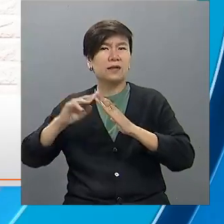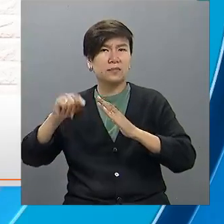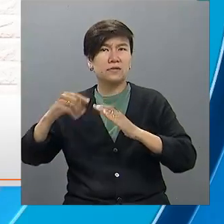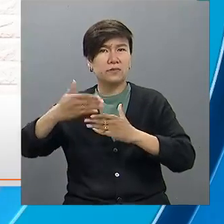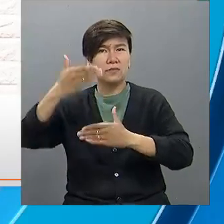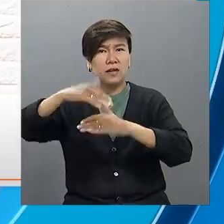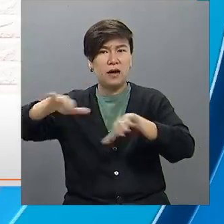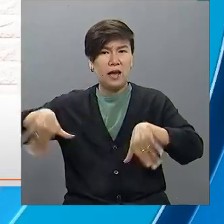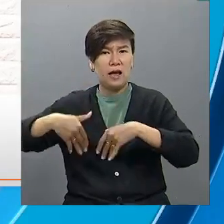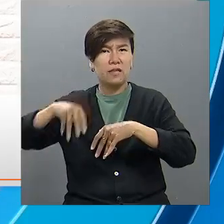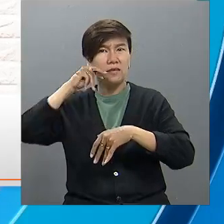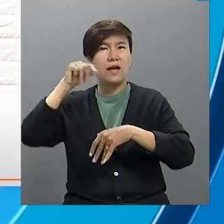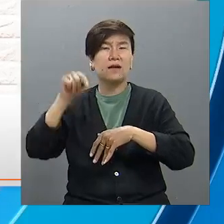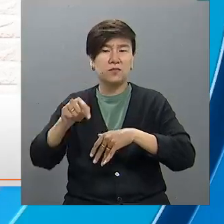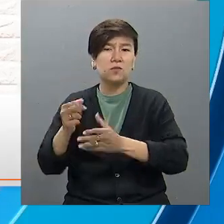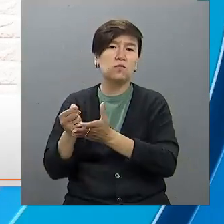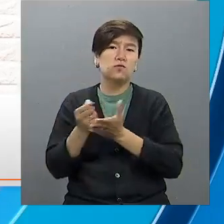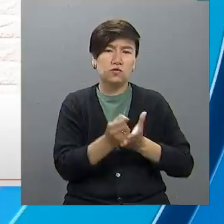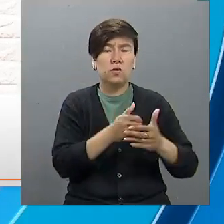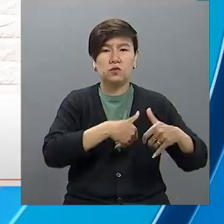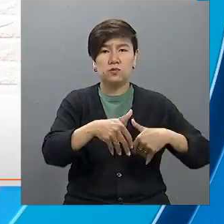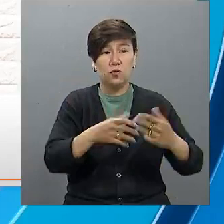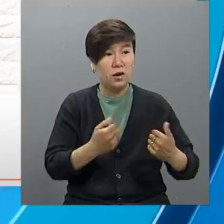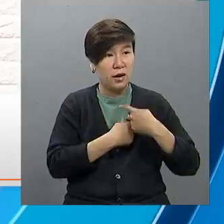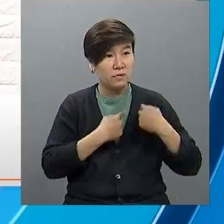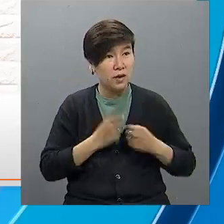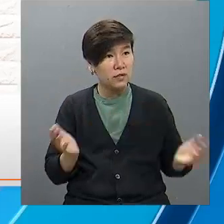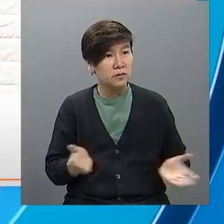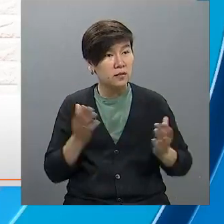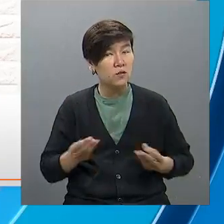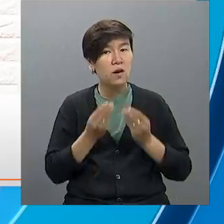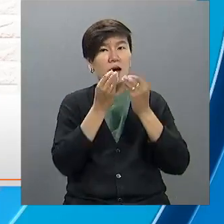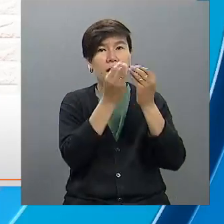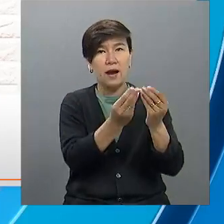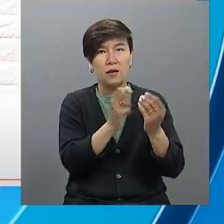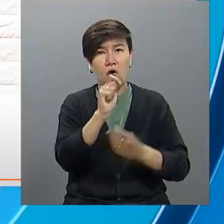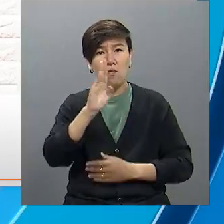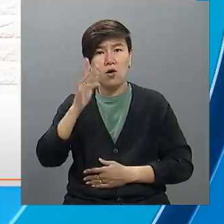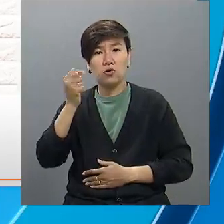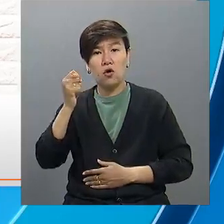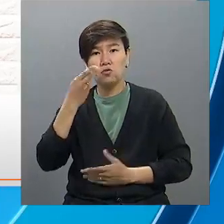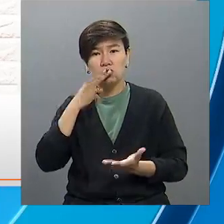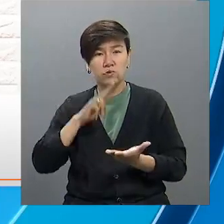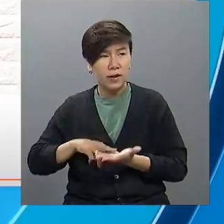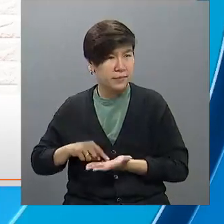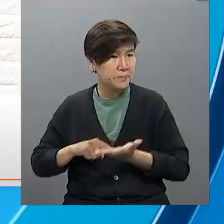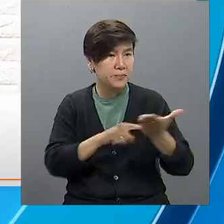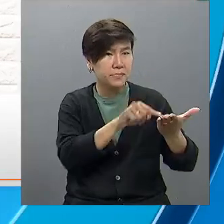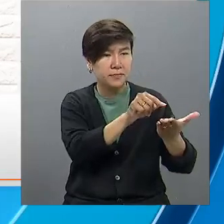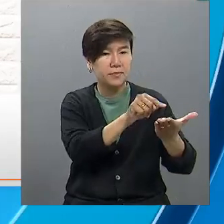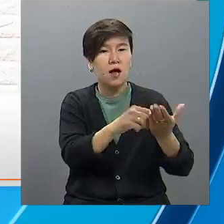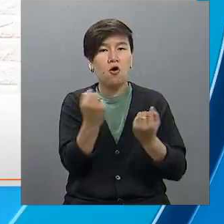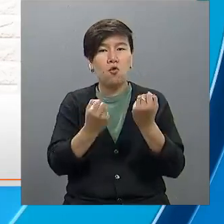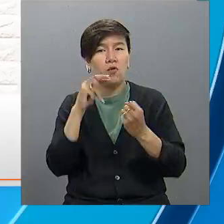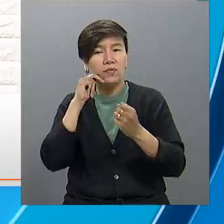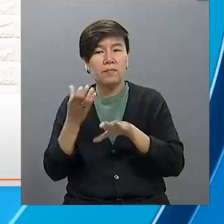ใช่ไหมคะนั้นเดี๋ยวเราให้กำลังใจกันแต่ว่าระหว่างนี้นะคะเดี๋ยวให้อบต.รีบทำหนังสือไปถึงชลประทานก่อนเนาะจะได้เอาน้ำไปแจกจ่ายกันก่อนนะค